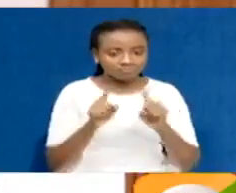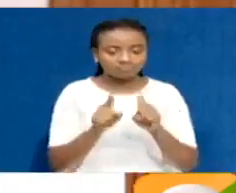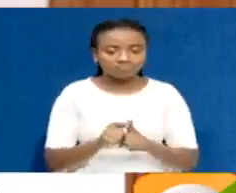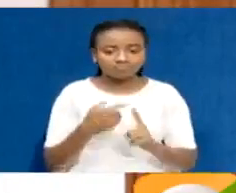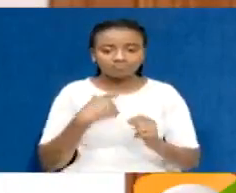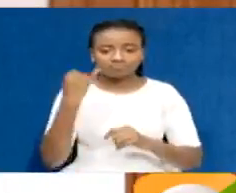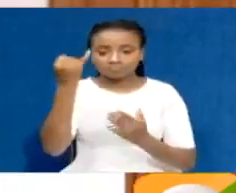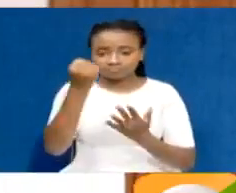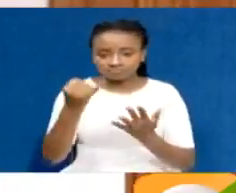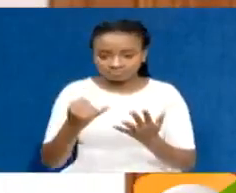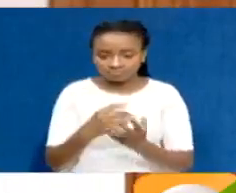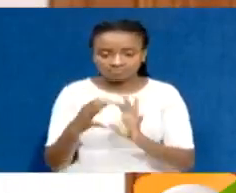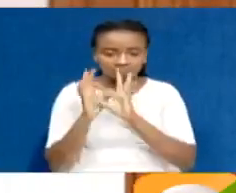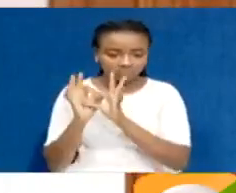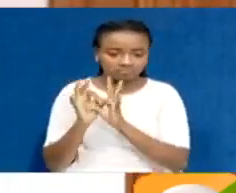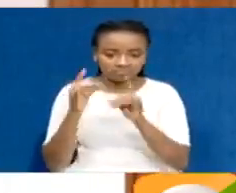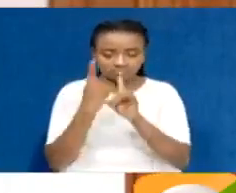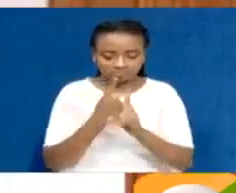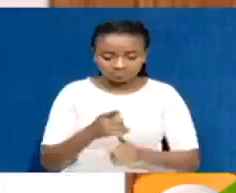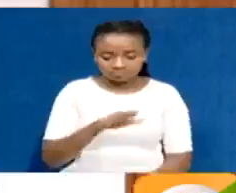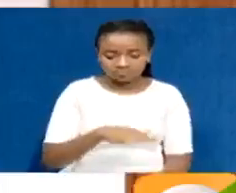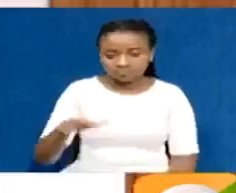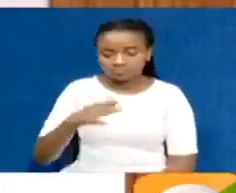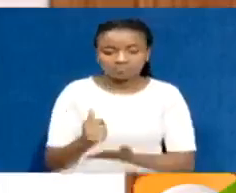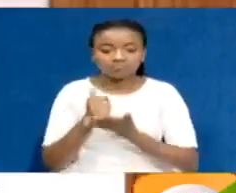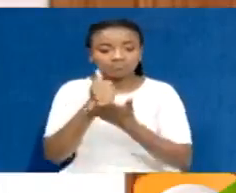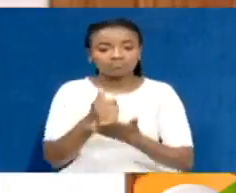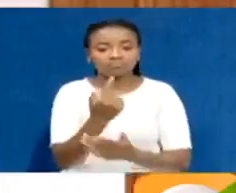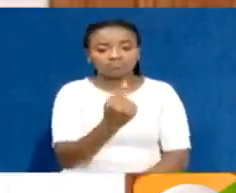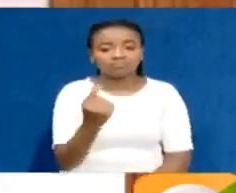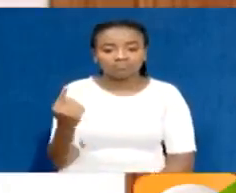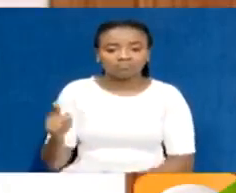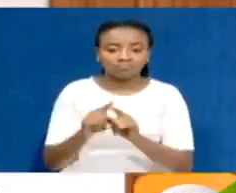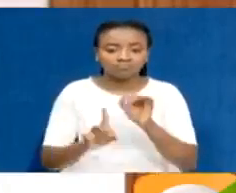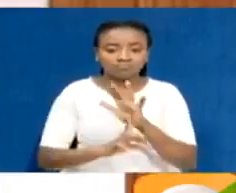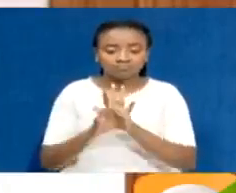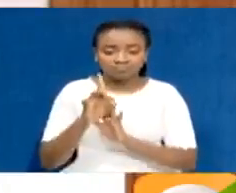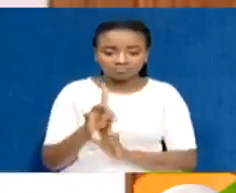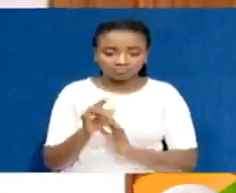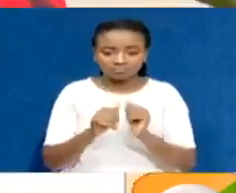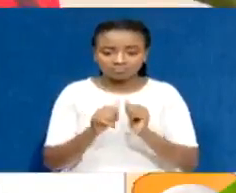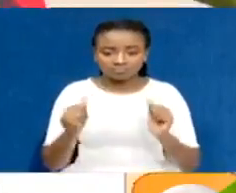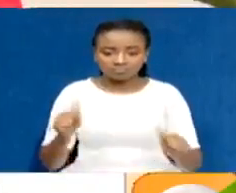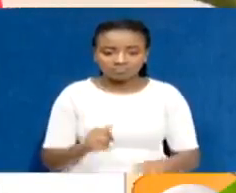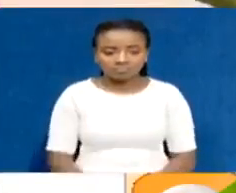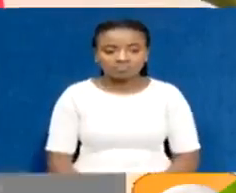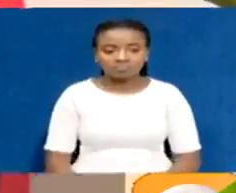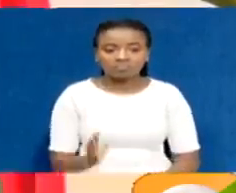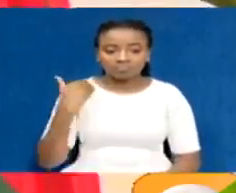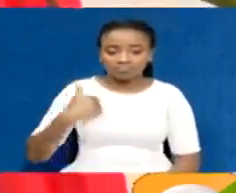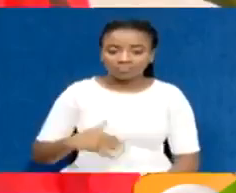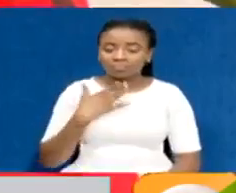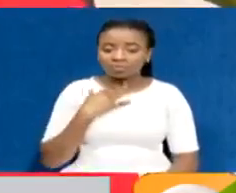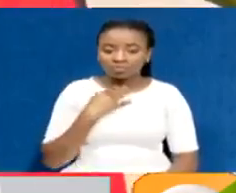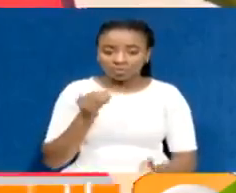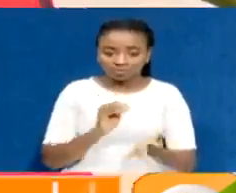tourism, agriculture, and other areas for the mutual benefit and development of our two nations and peoples. I would like